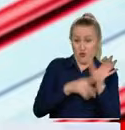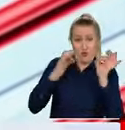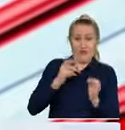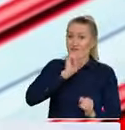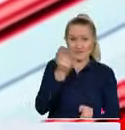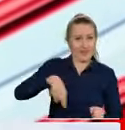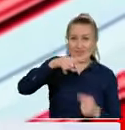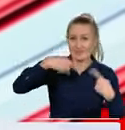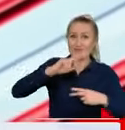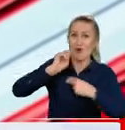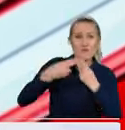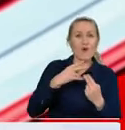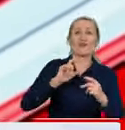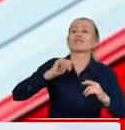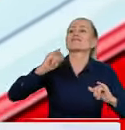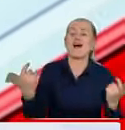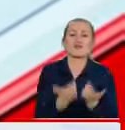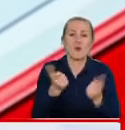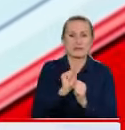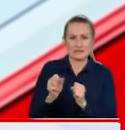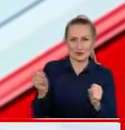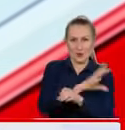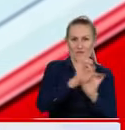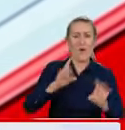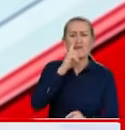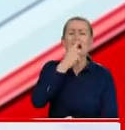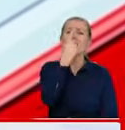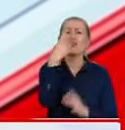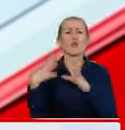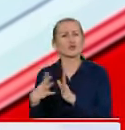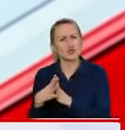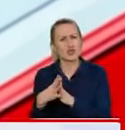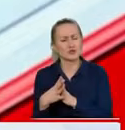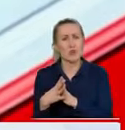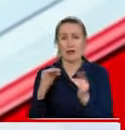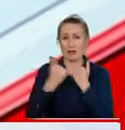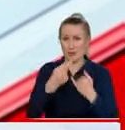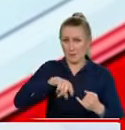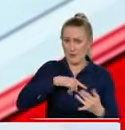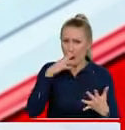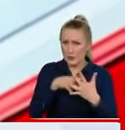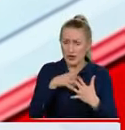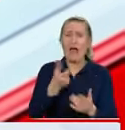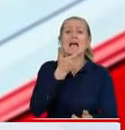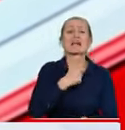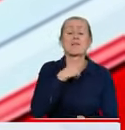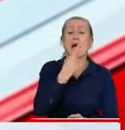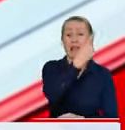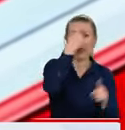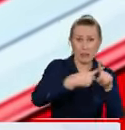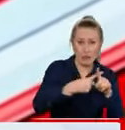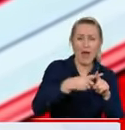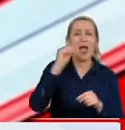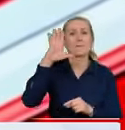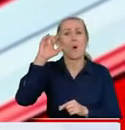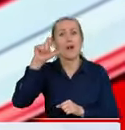groźny jest koronawirus. W skali 1 do 10, jeśli określimy, że grypa sezonowa to 1,5, a na przykład wirus Ebola